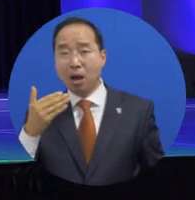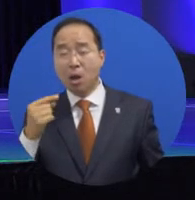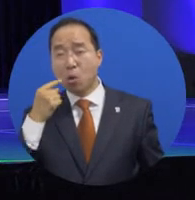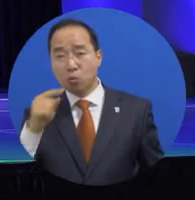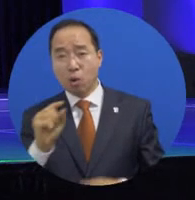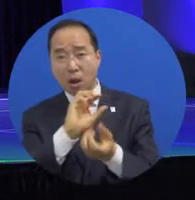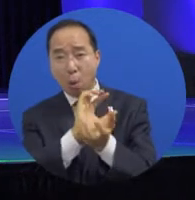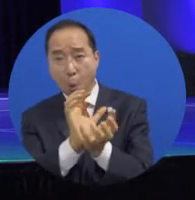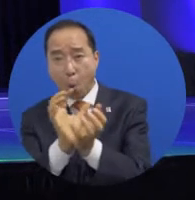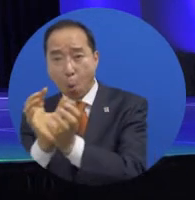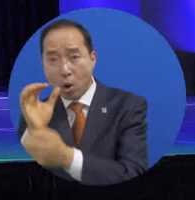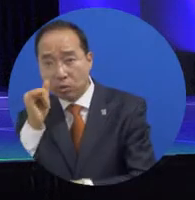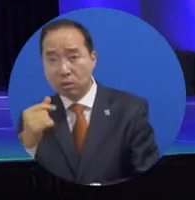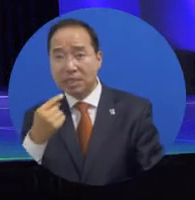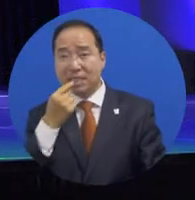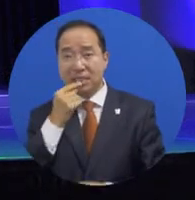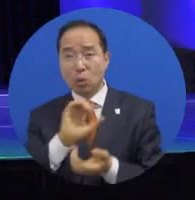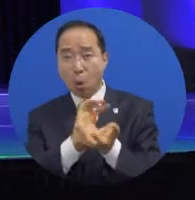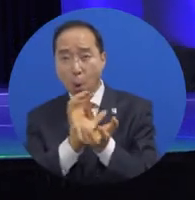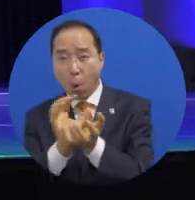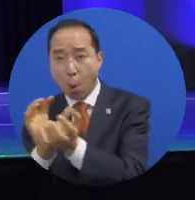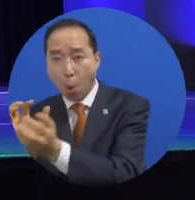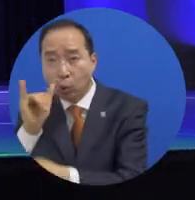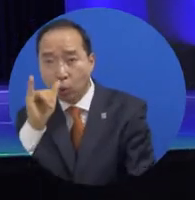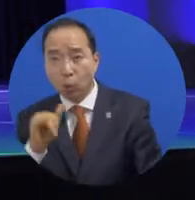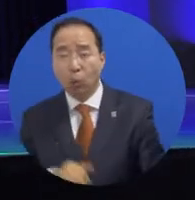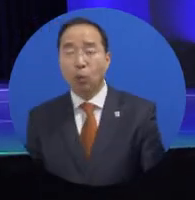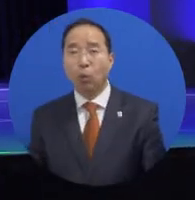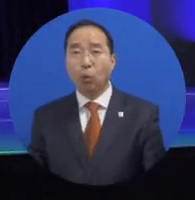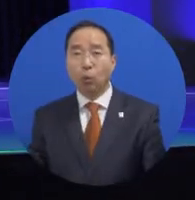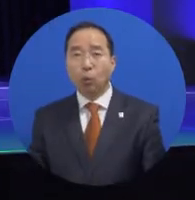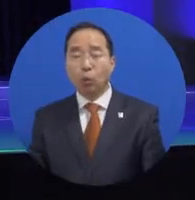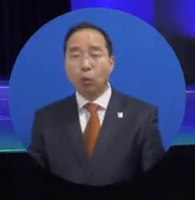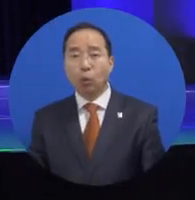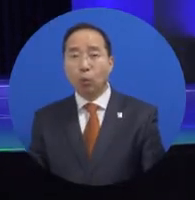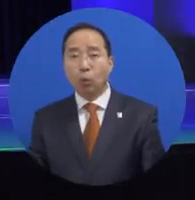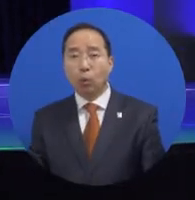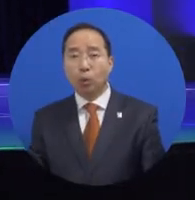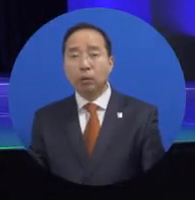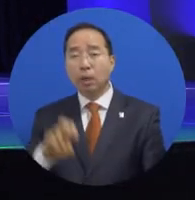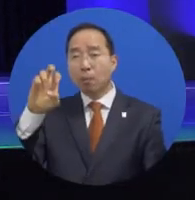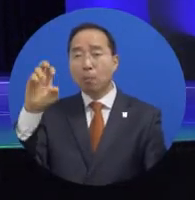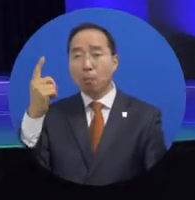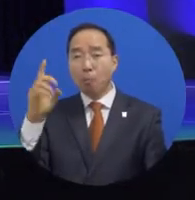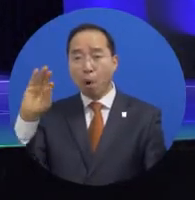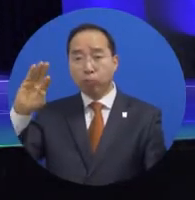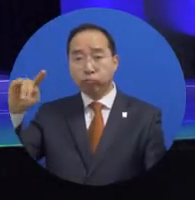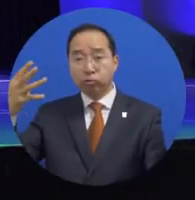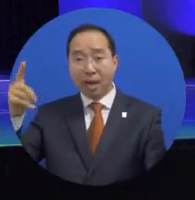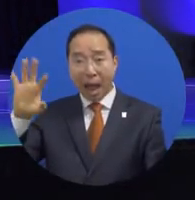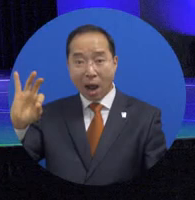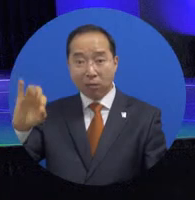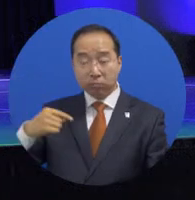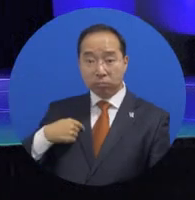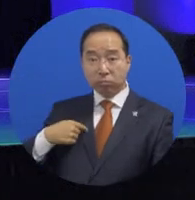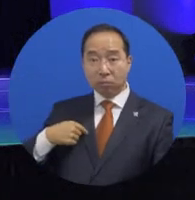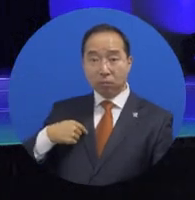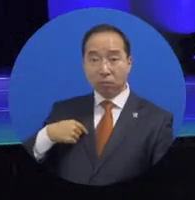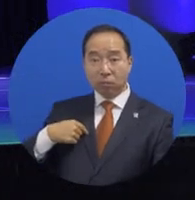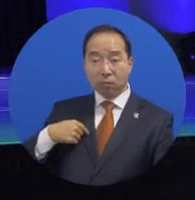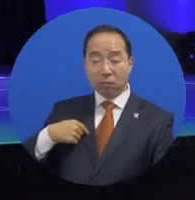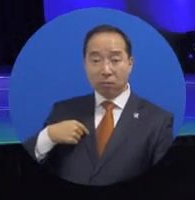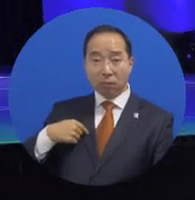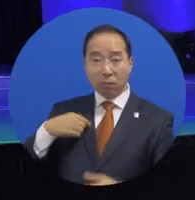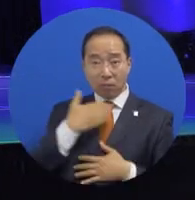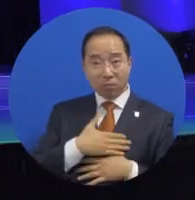노란 꽃이 가득 피고요. 하얀 꽃도 가득 피고요. 그런데 몽블랑 같은 데를 나 같은 저질 체력이